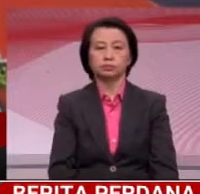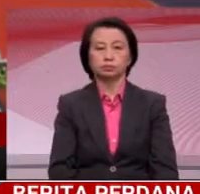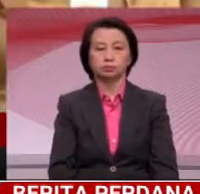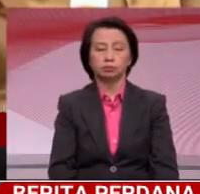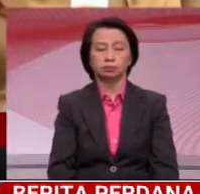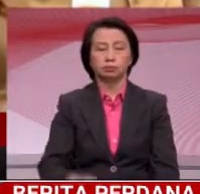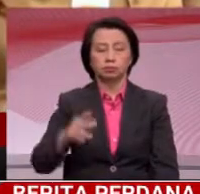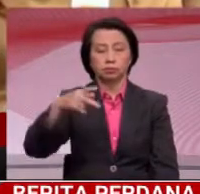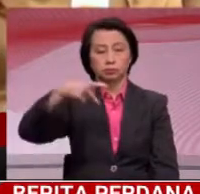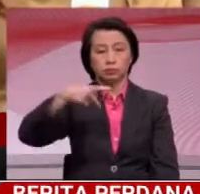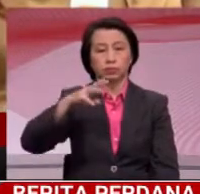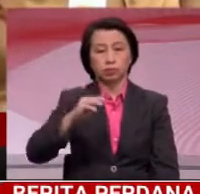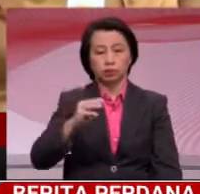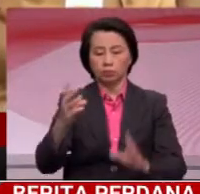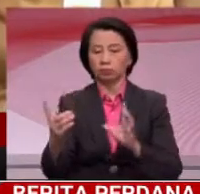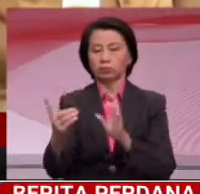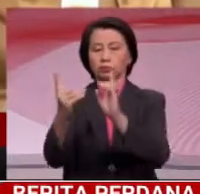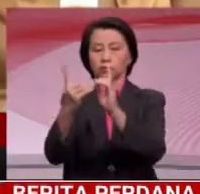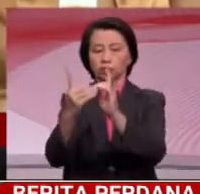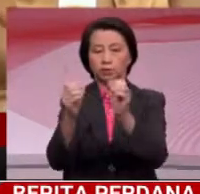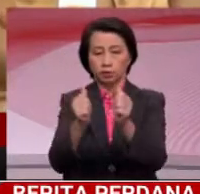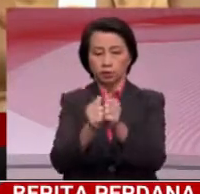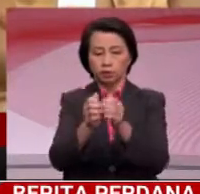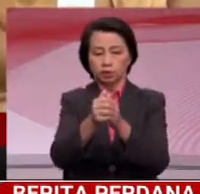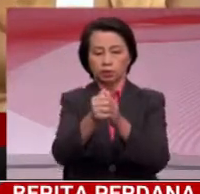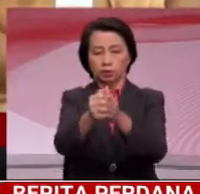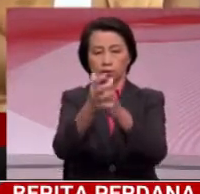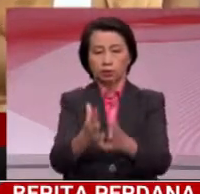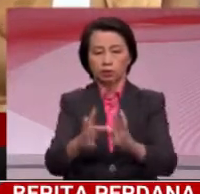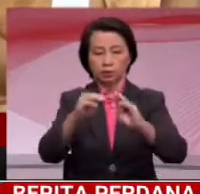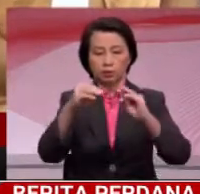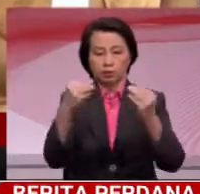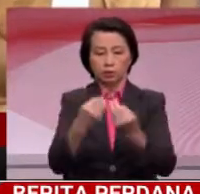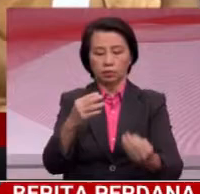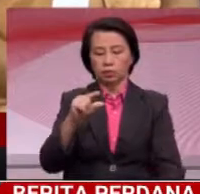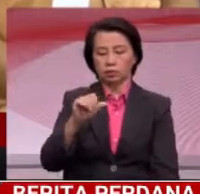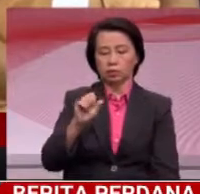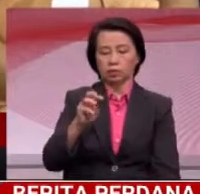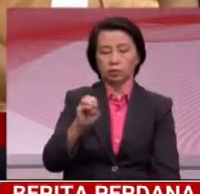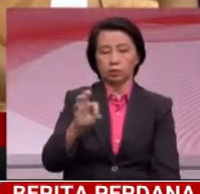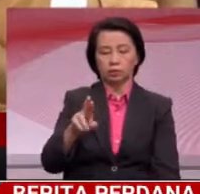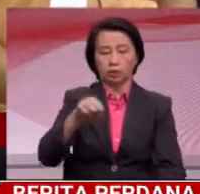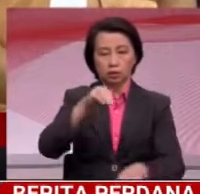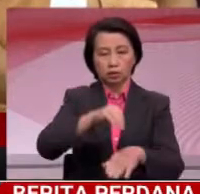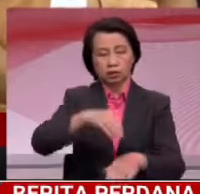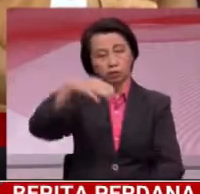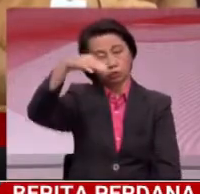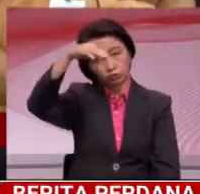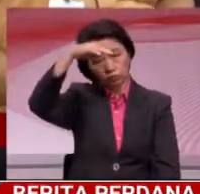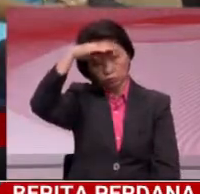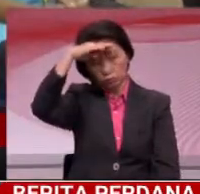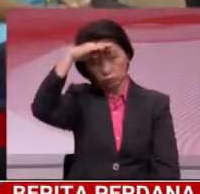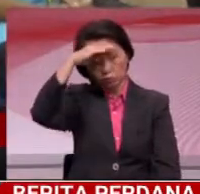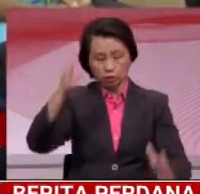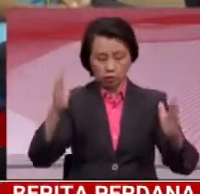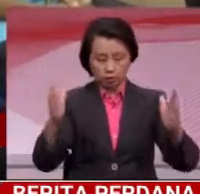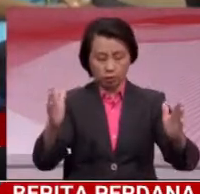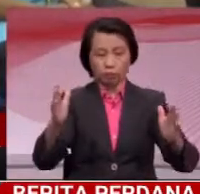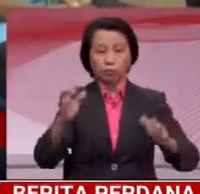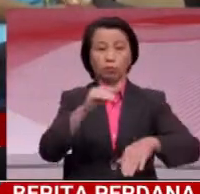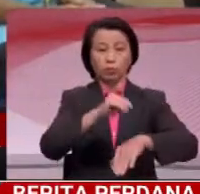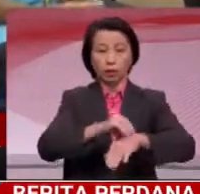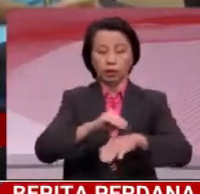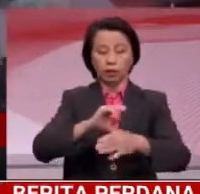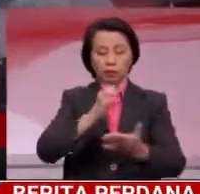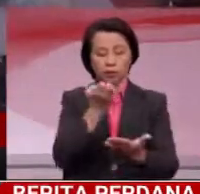Tan Sri Muhyiddin mengadakan perjumpaan bersama pemimpin masyarakat Dun Gambir di Tangkak, Johor. Jelas beliau, tempoh masa untuk